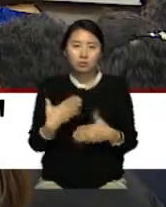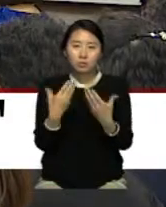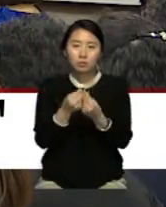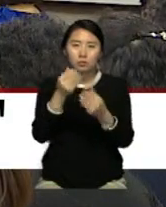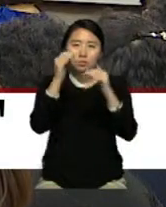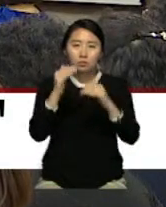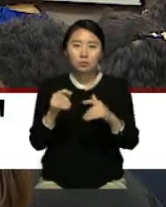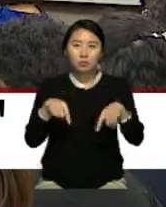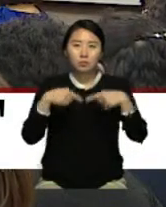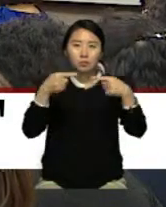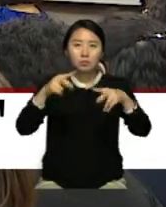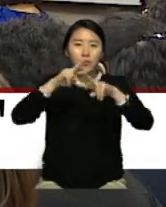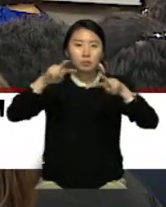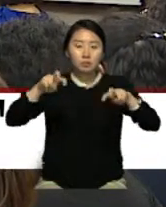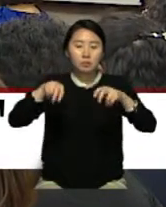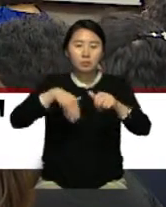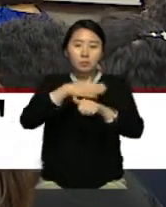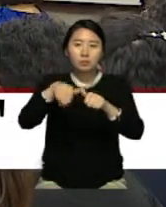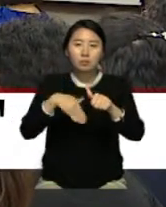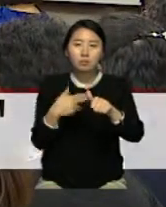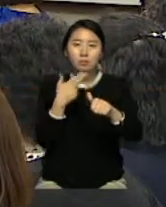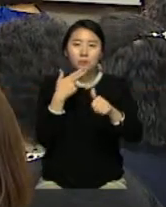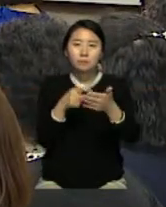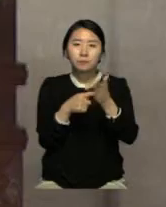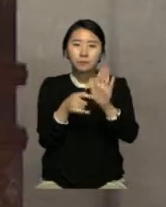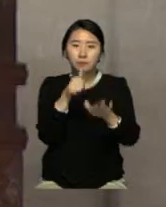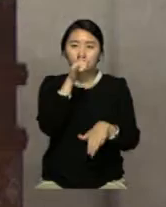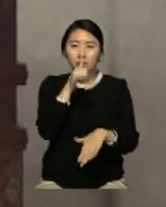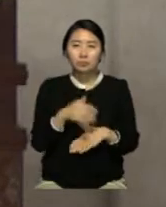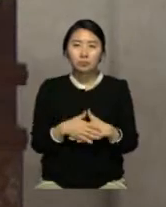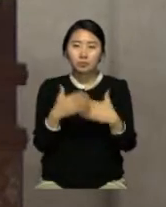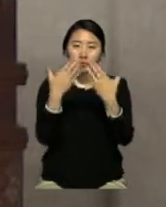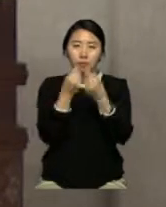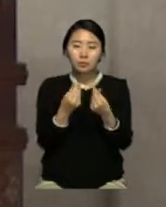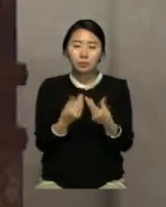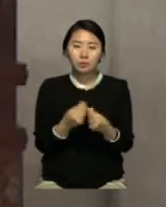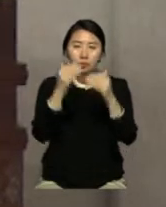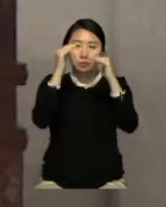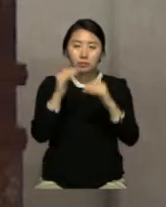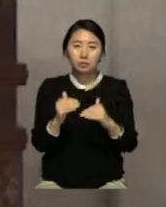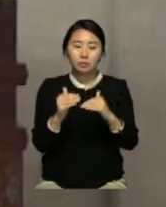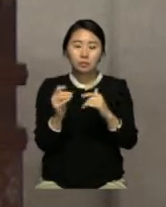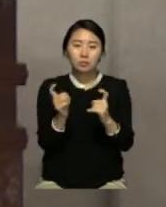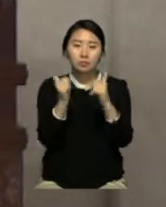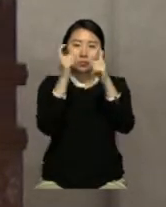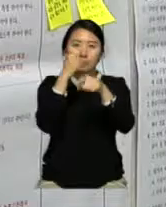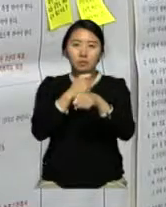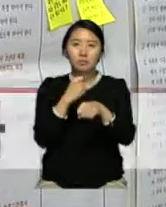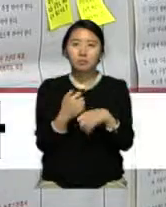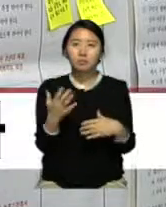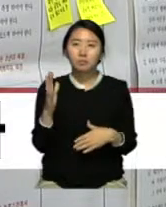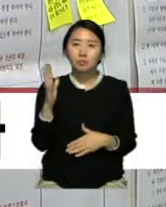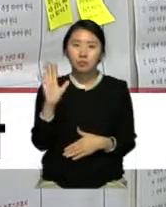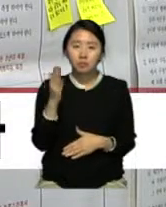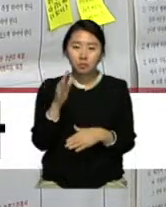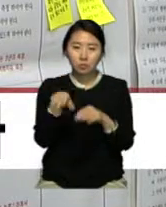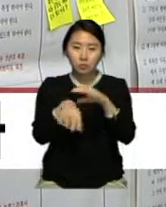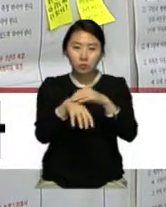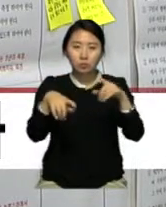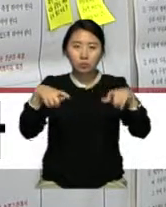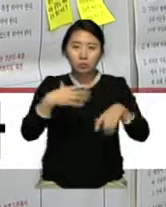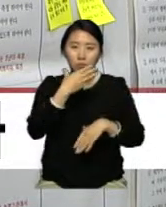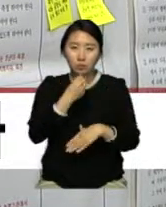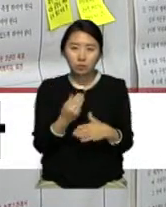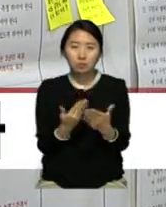대해 개입한 사실이 전혀 없다고 밝혔습니다. 조례 내용을 두고도 설전이 이어졌습니다. 종로구가